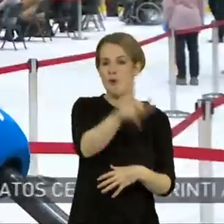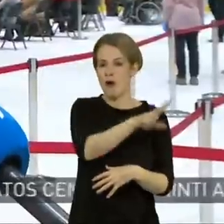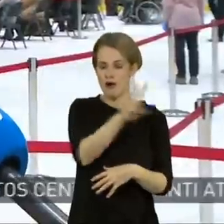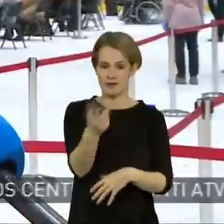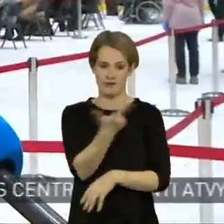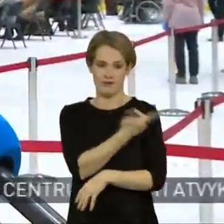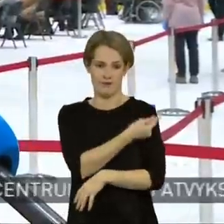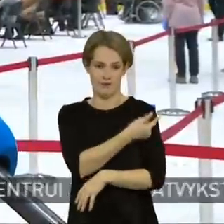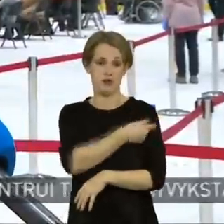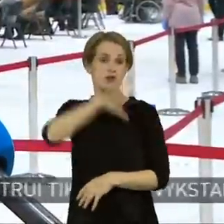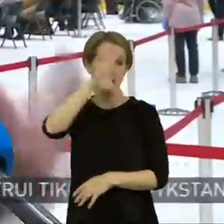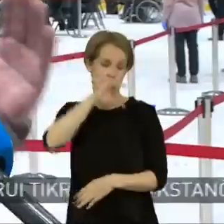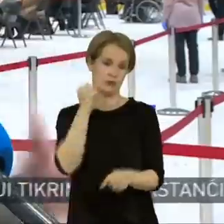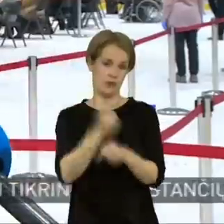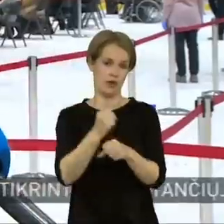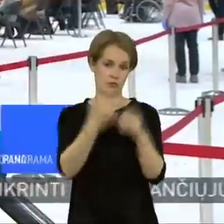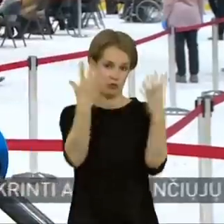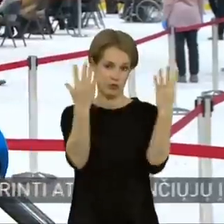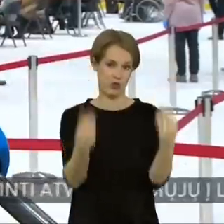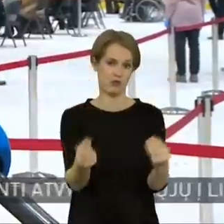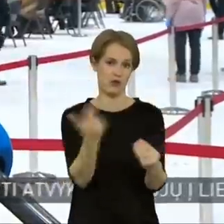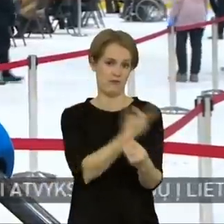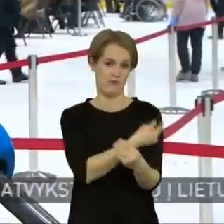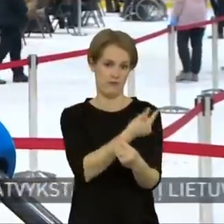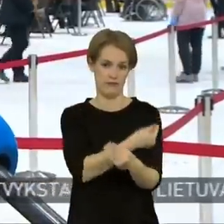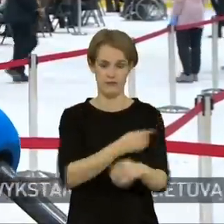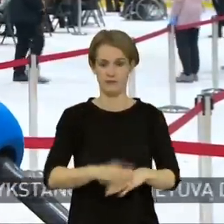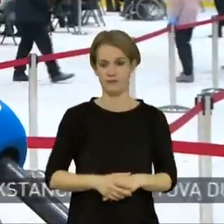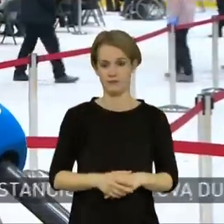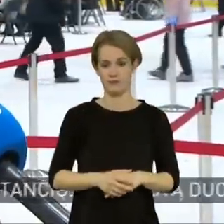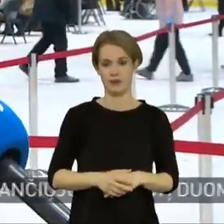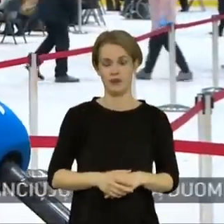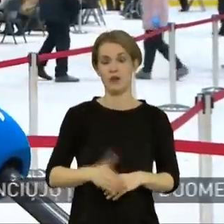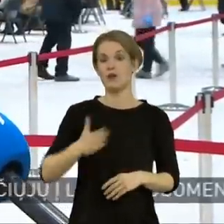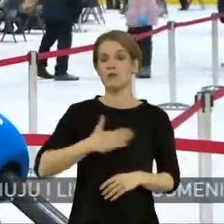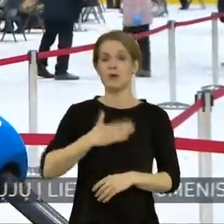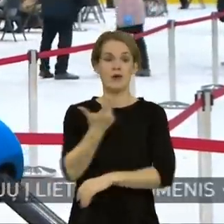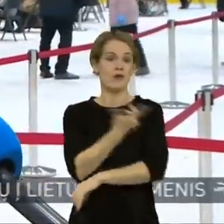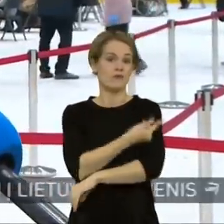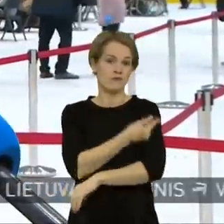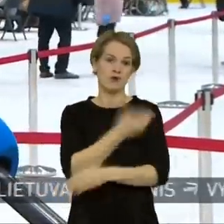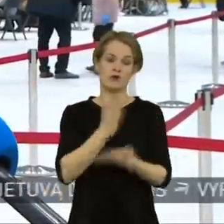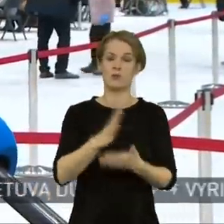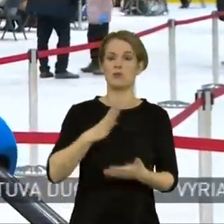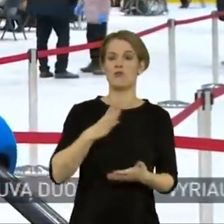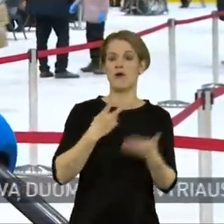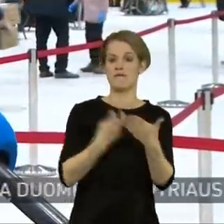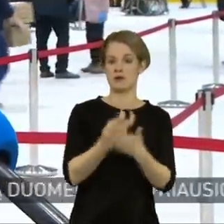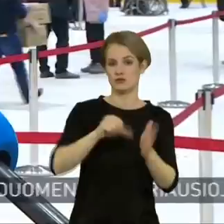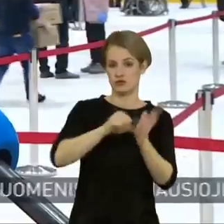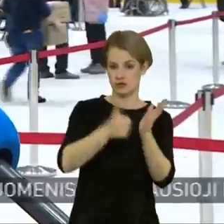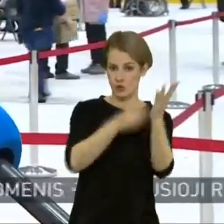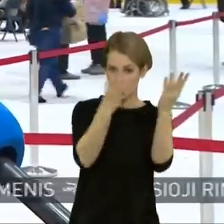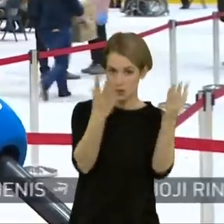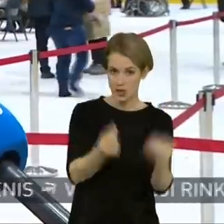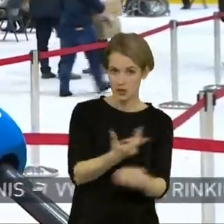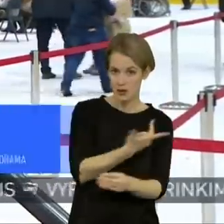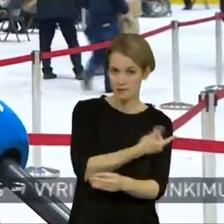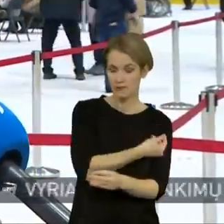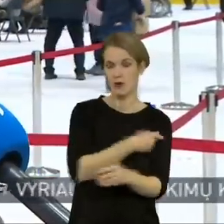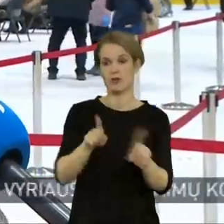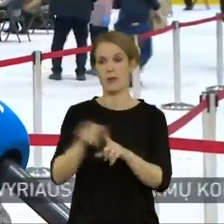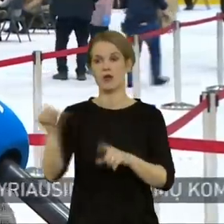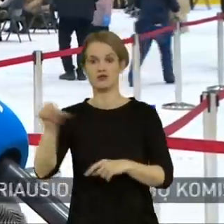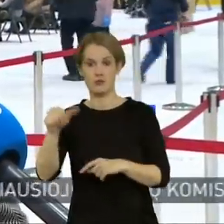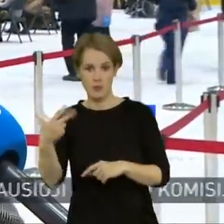būtų poreikis, mes su vakcinavimu dirbam ir vasario 16 ir savaitgaliais, bet šiuo metu mes nematom tokio poreikio, kadangi